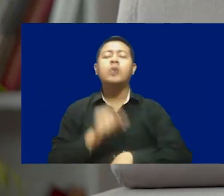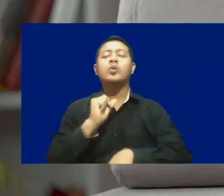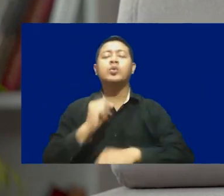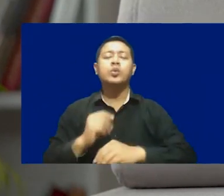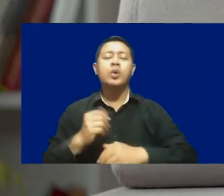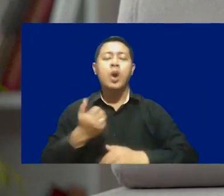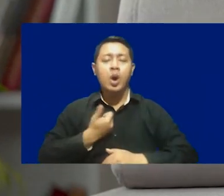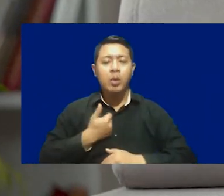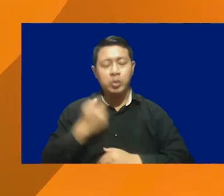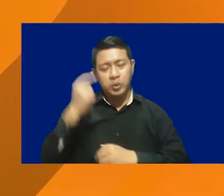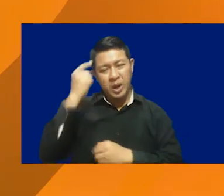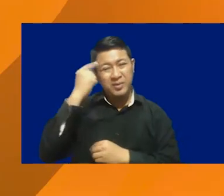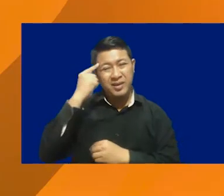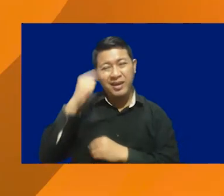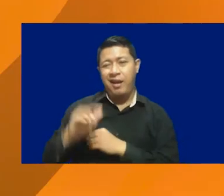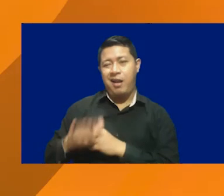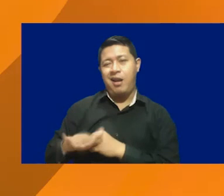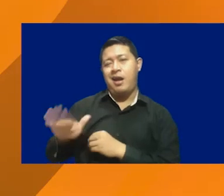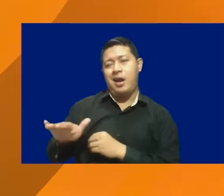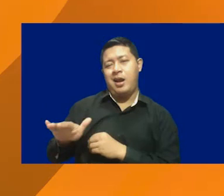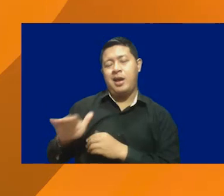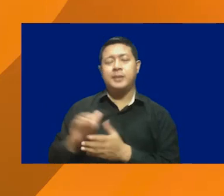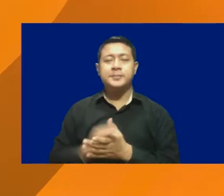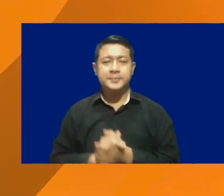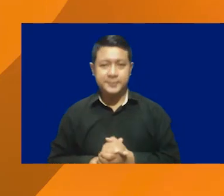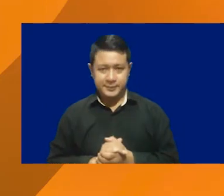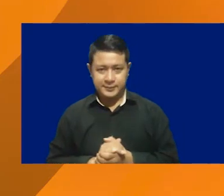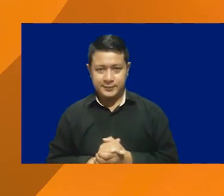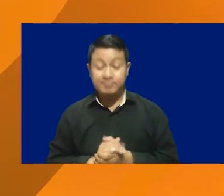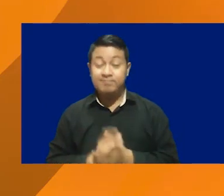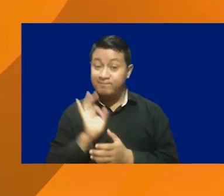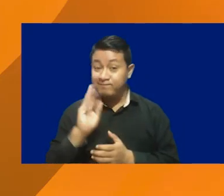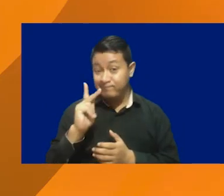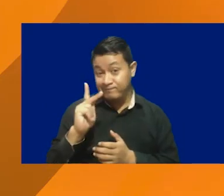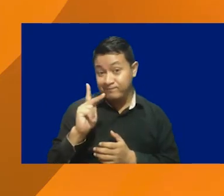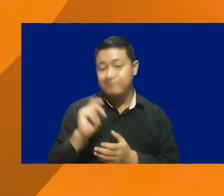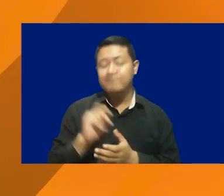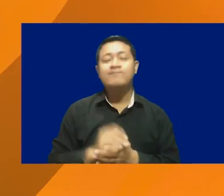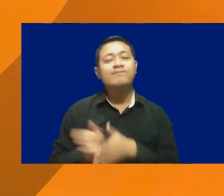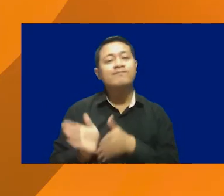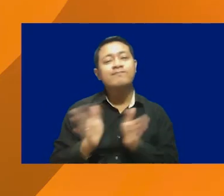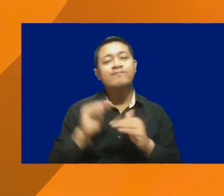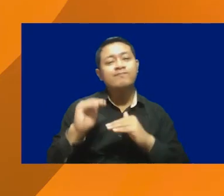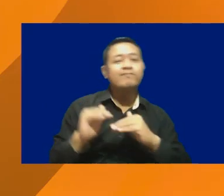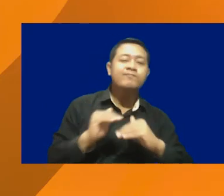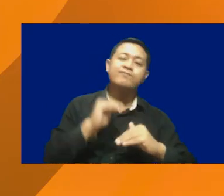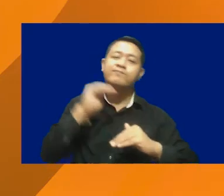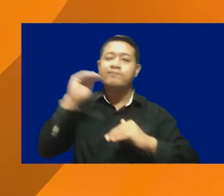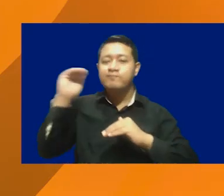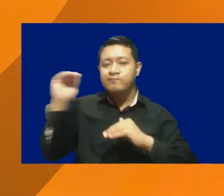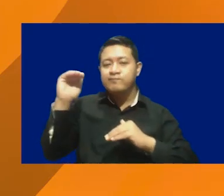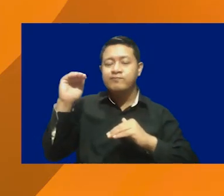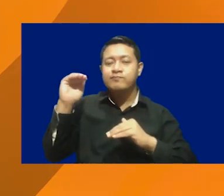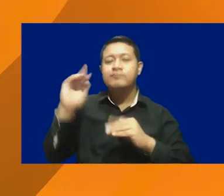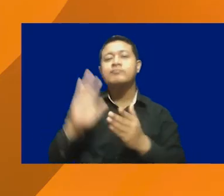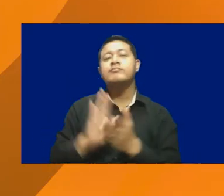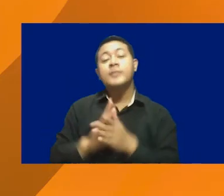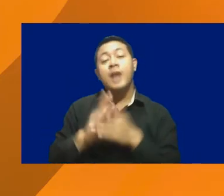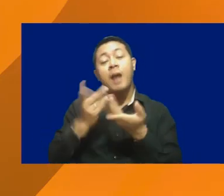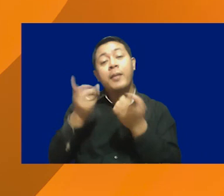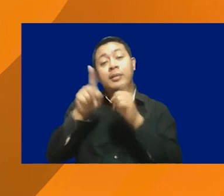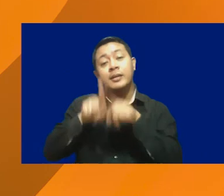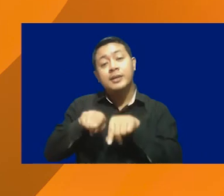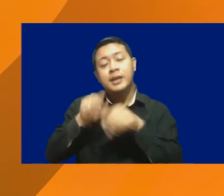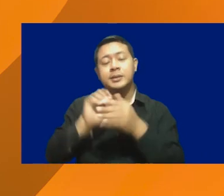waktu untuk kebutuhan psikis anak-anaknya. Baik, sekarang level